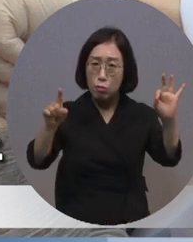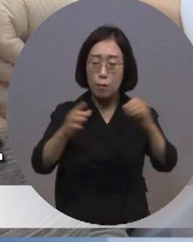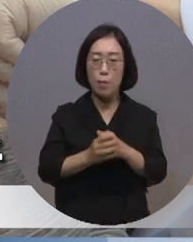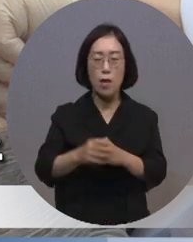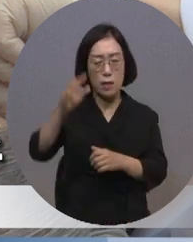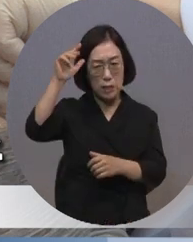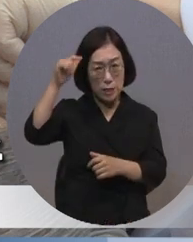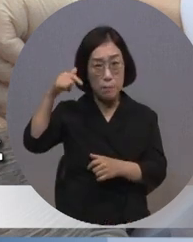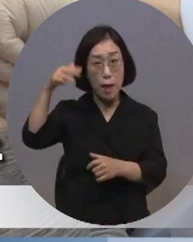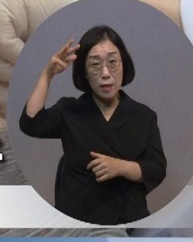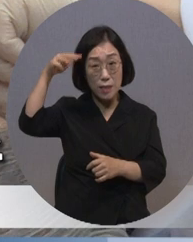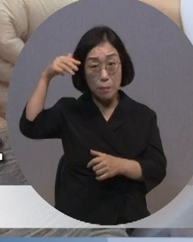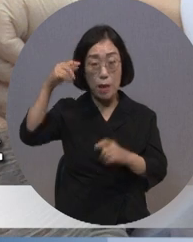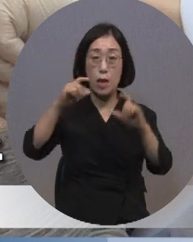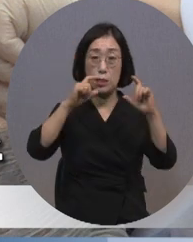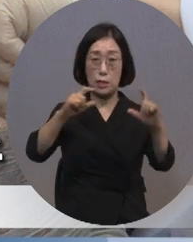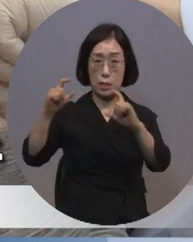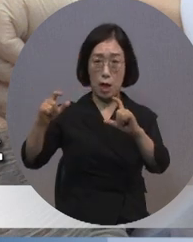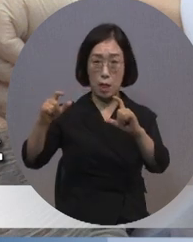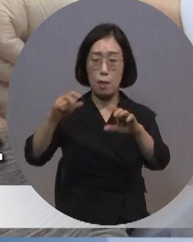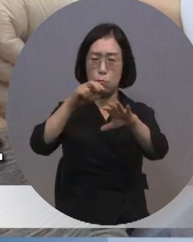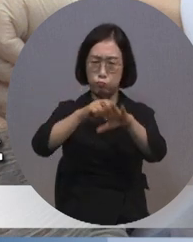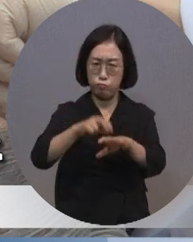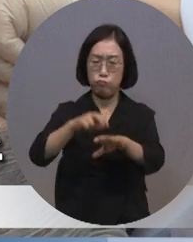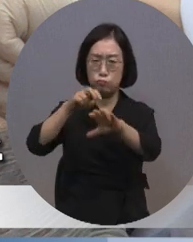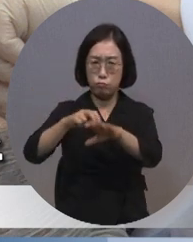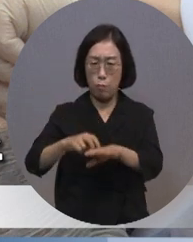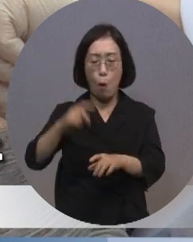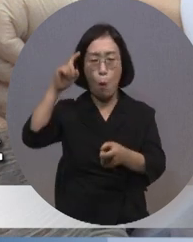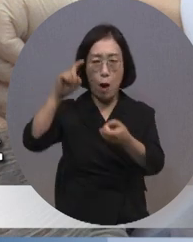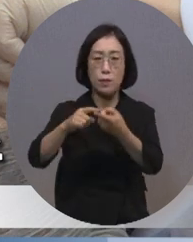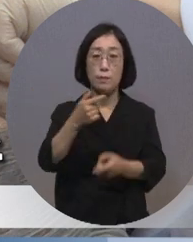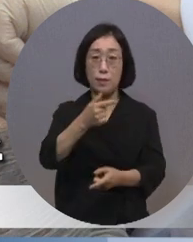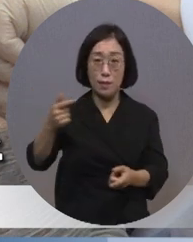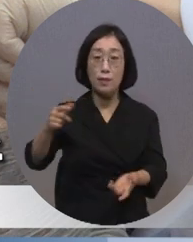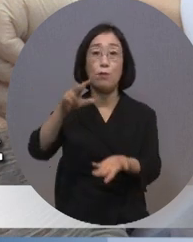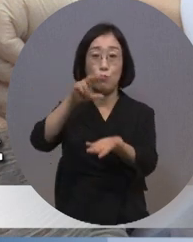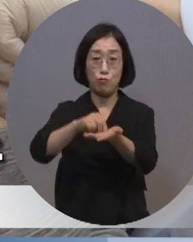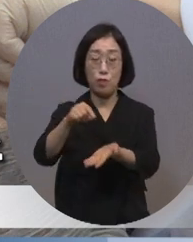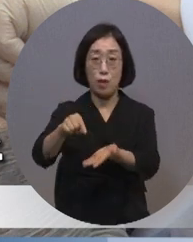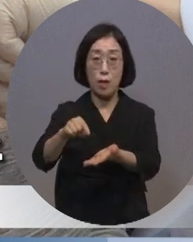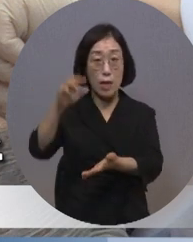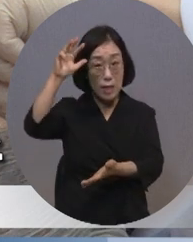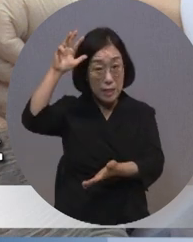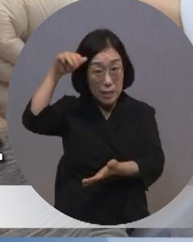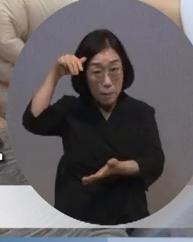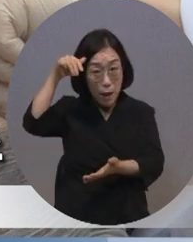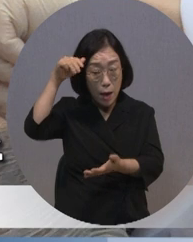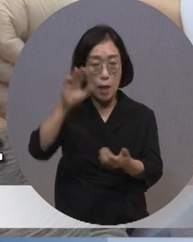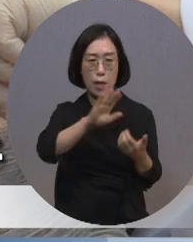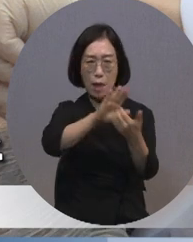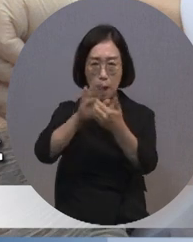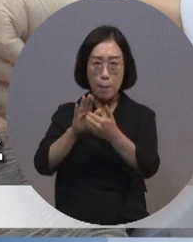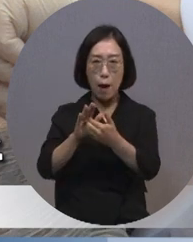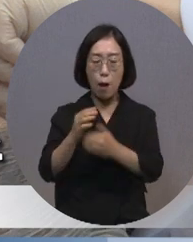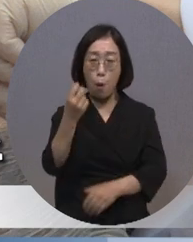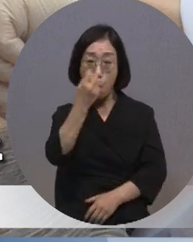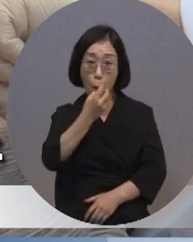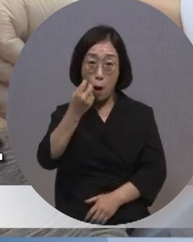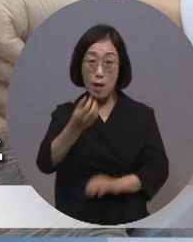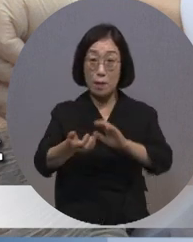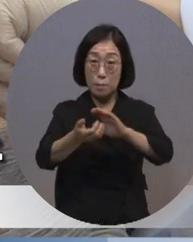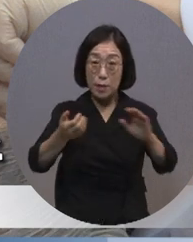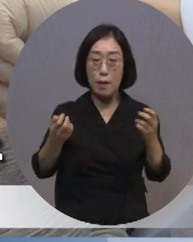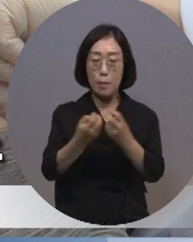진단을 받았을 정도로 모두의 관심이 필요한 질환이죠이 치매를 예방하고 관리하는 방법 중 하나가